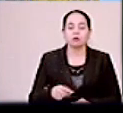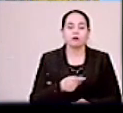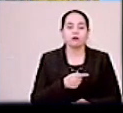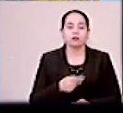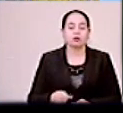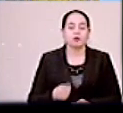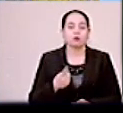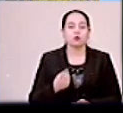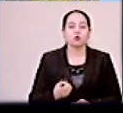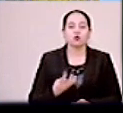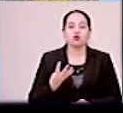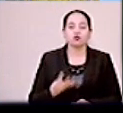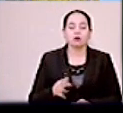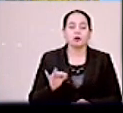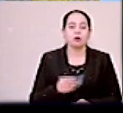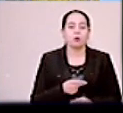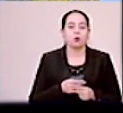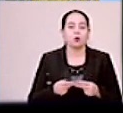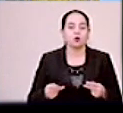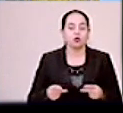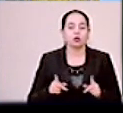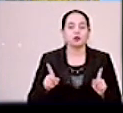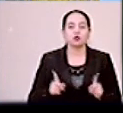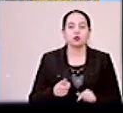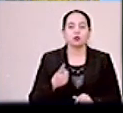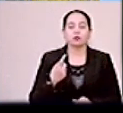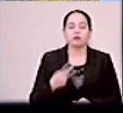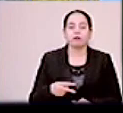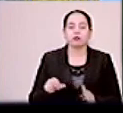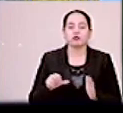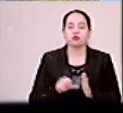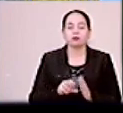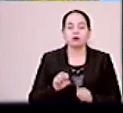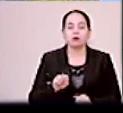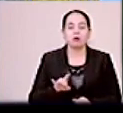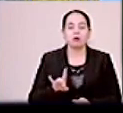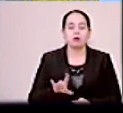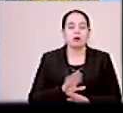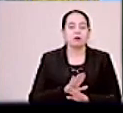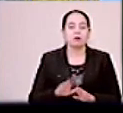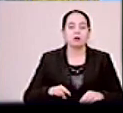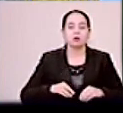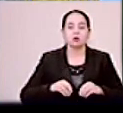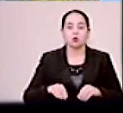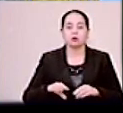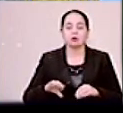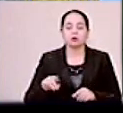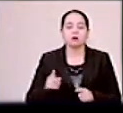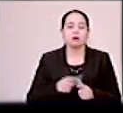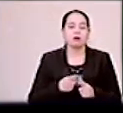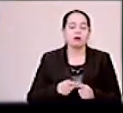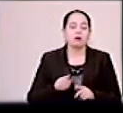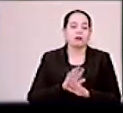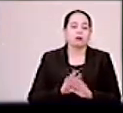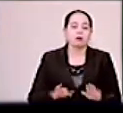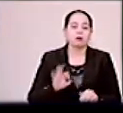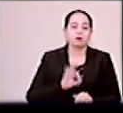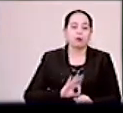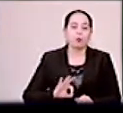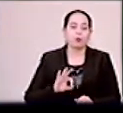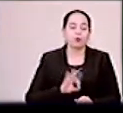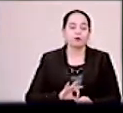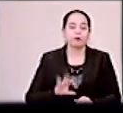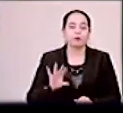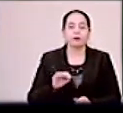вычитаем 104, и получается, что 26 ар не засеяно или не использовали.